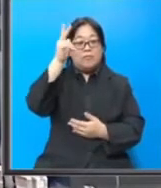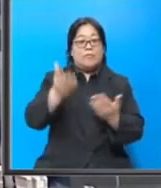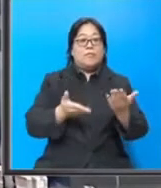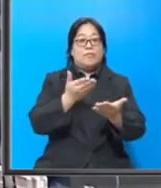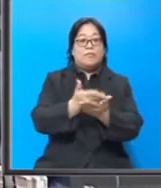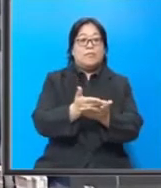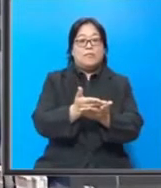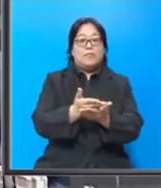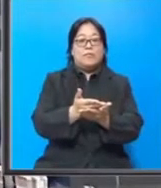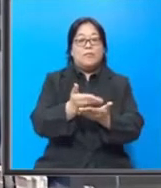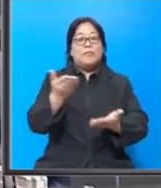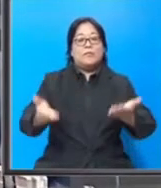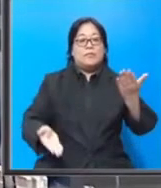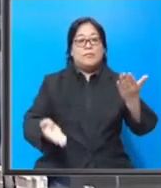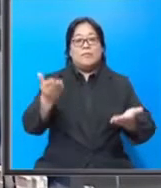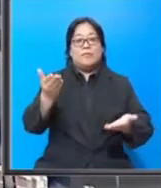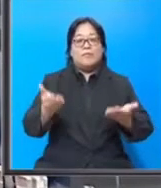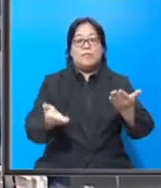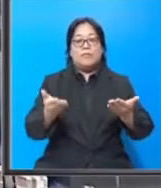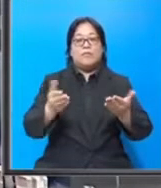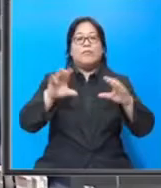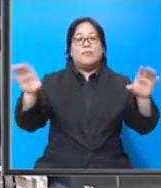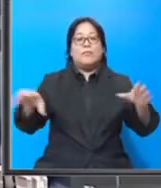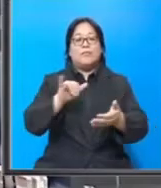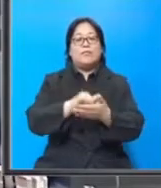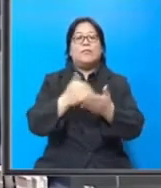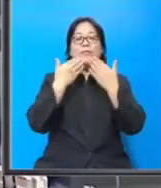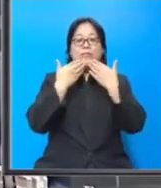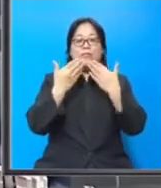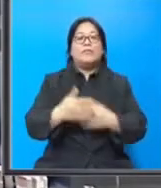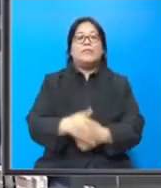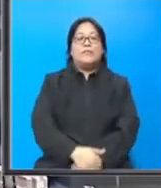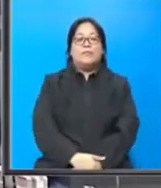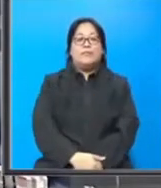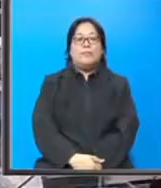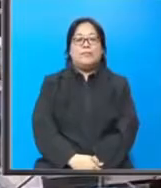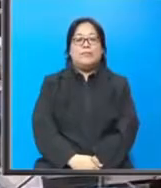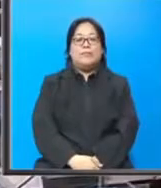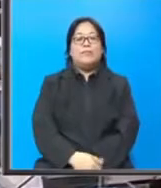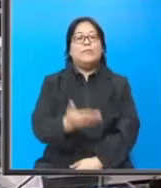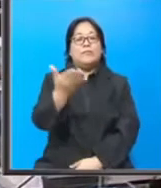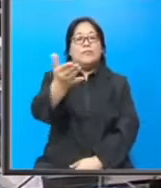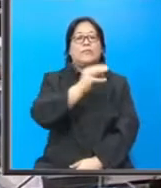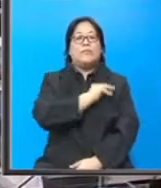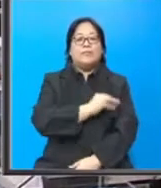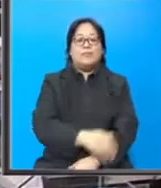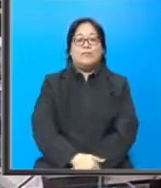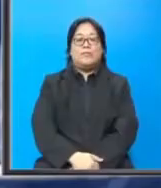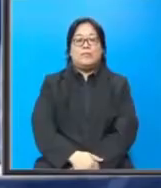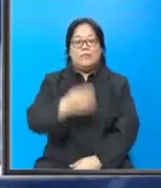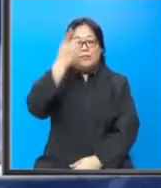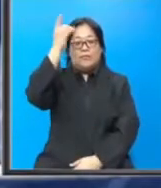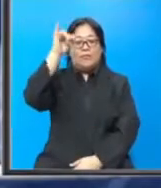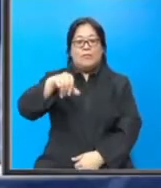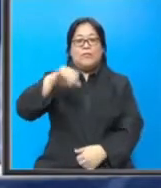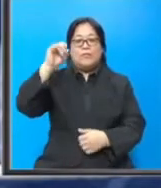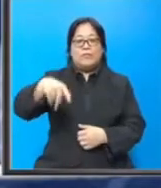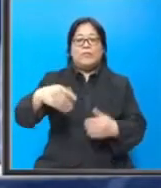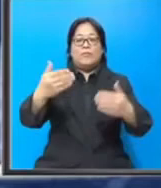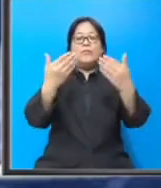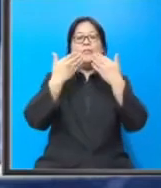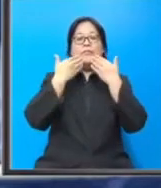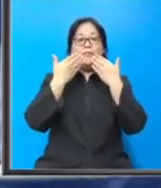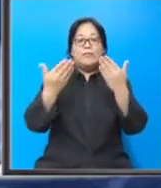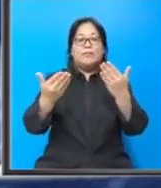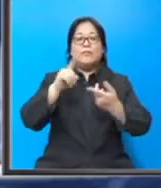atau mempertimbangkan melaksanakan itu? Sekian. Terima kasih. Datuk Seri Yang Dipertua, terima